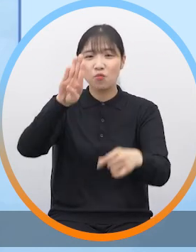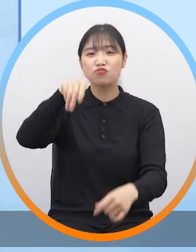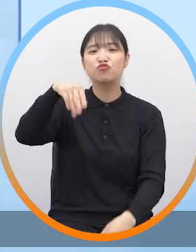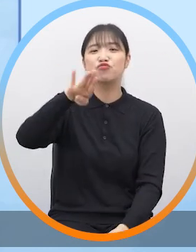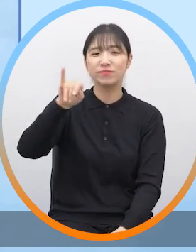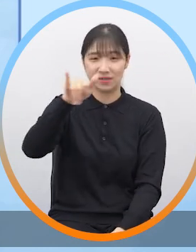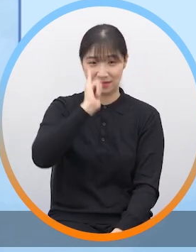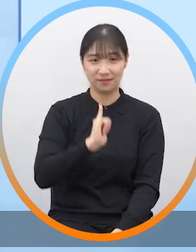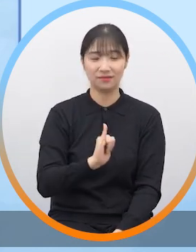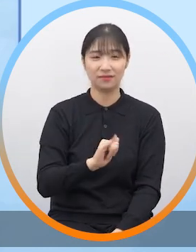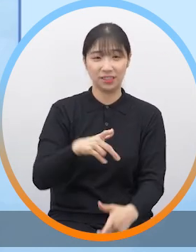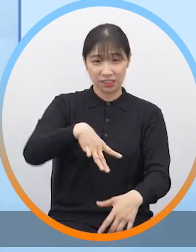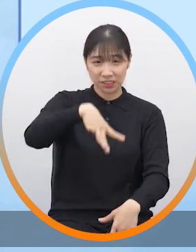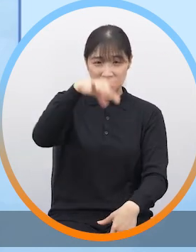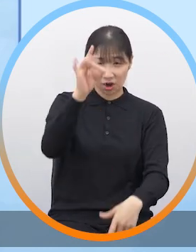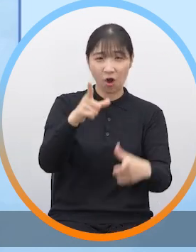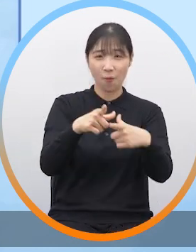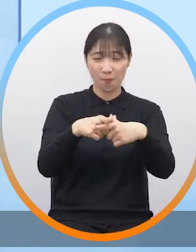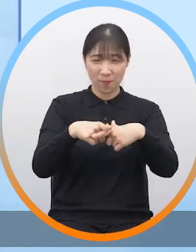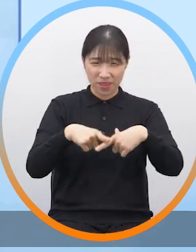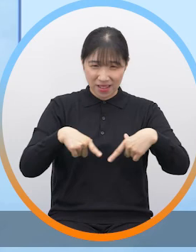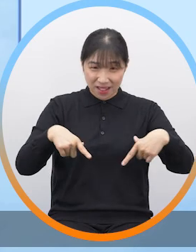있습니다. 처음으로